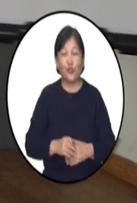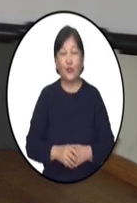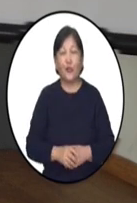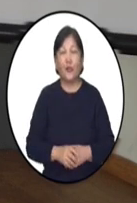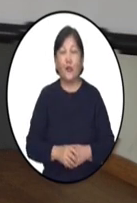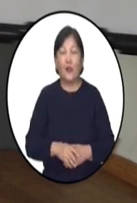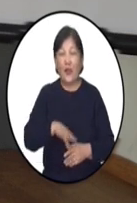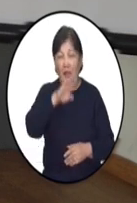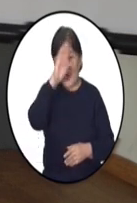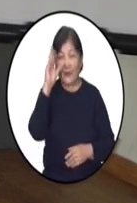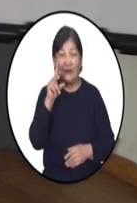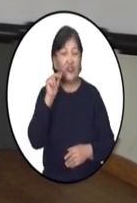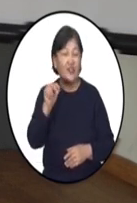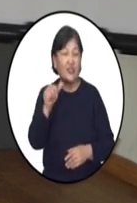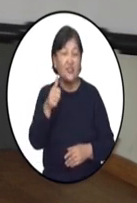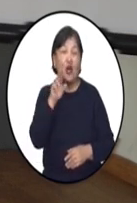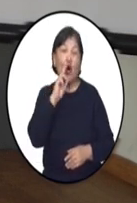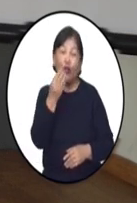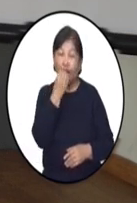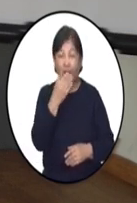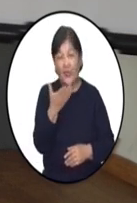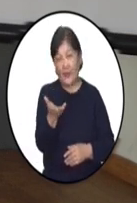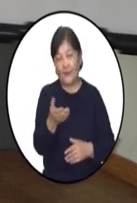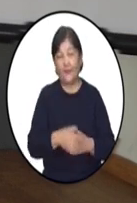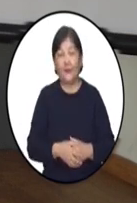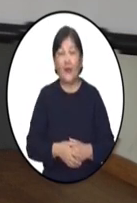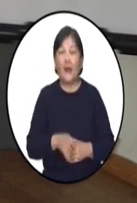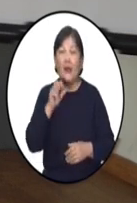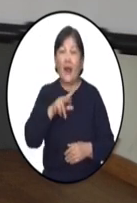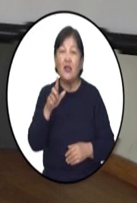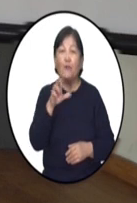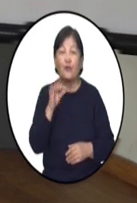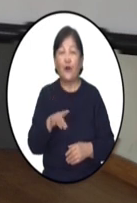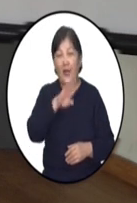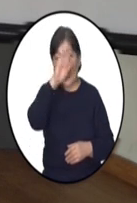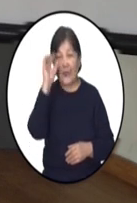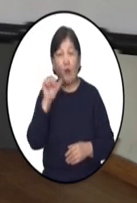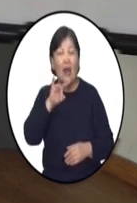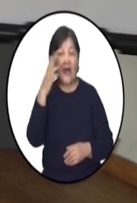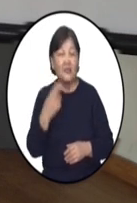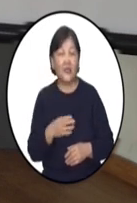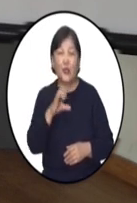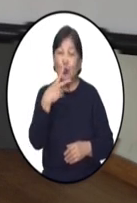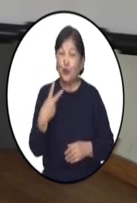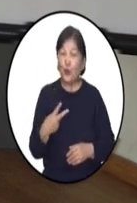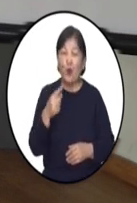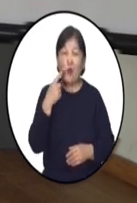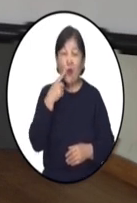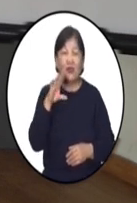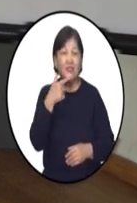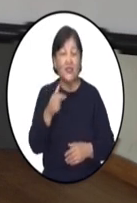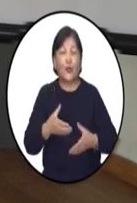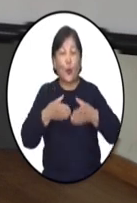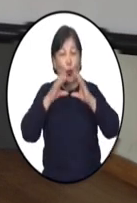хоол хүнснээ зөв сонгож, халуун чанартай тэжээлэг хоол хүнс хэрэглээрэй. За, аль болохоор халуун